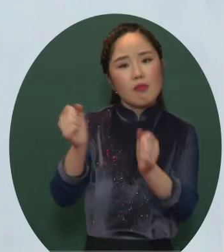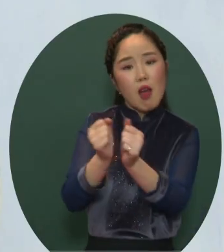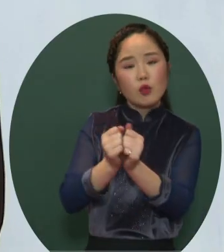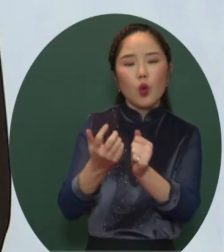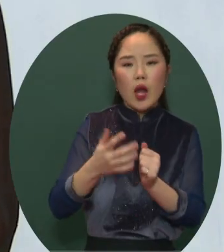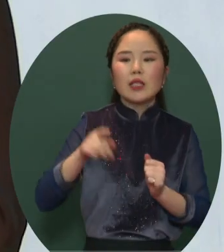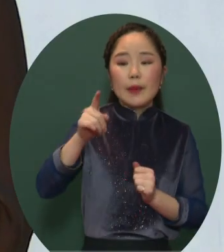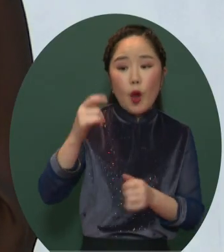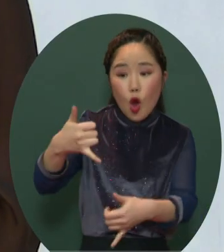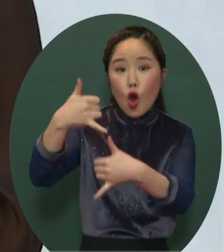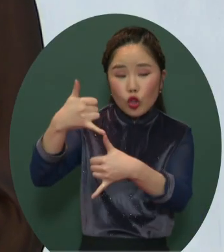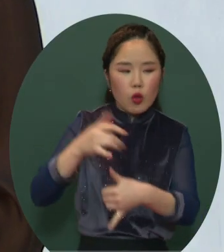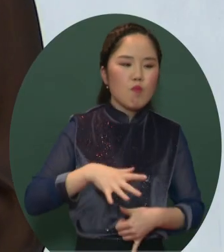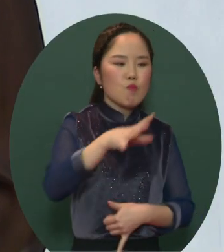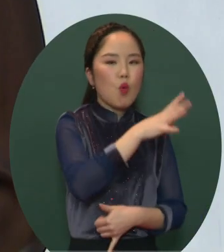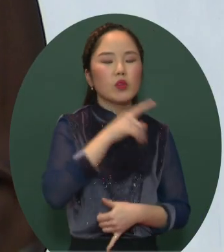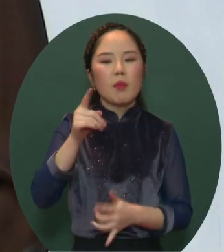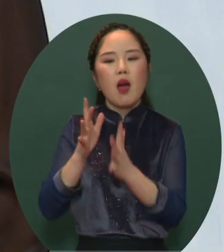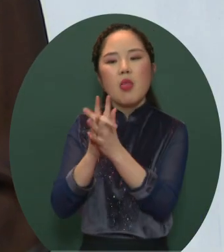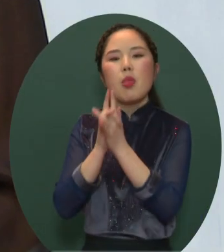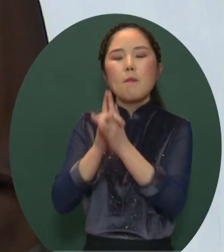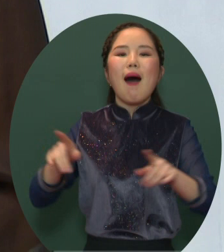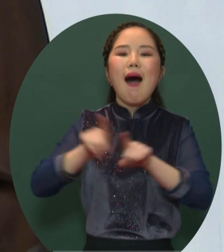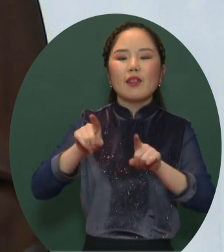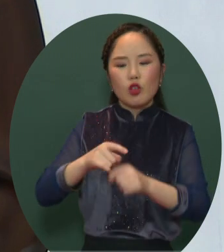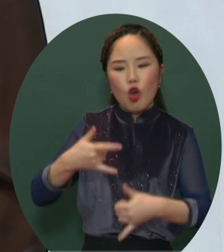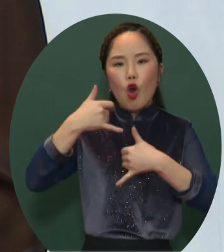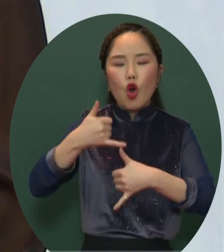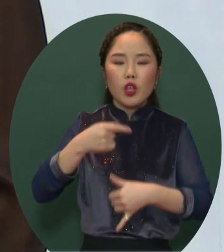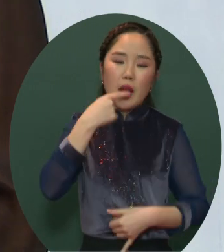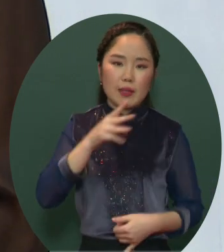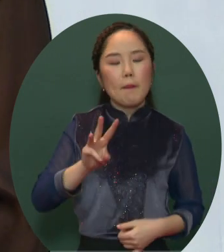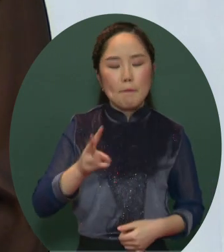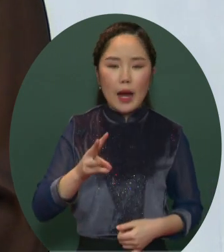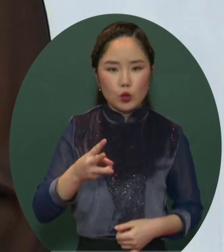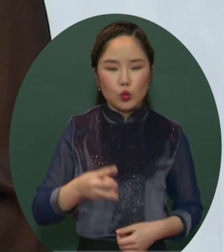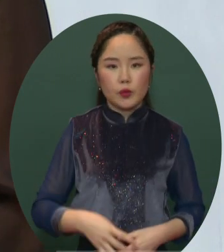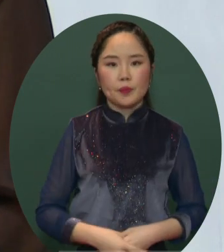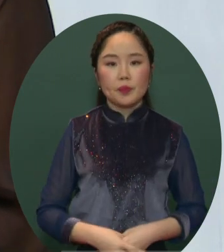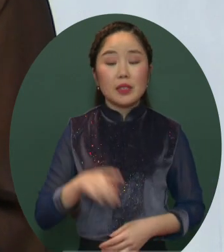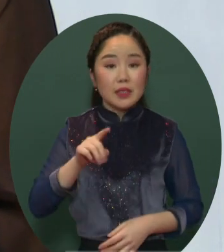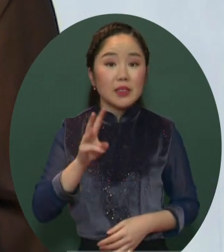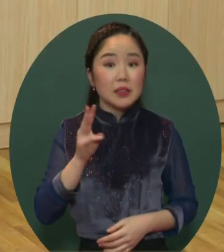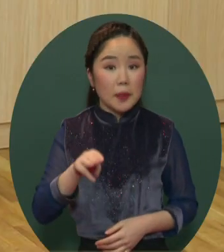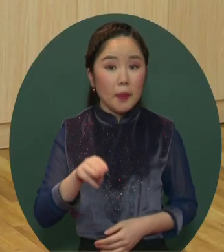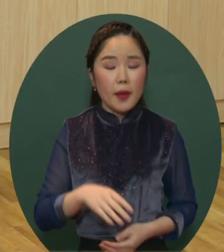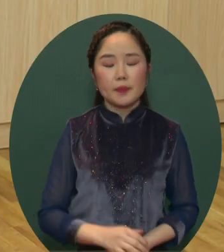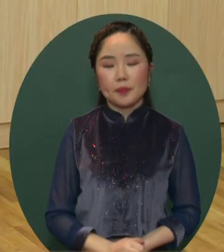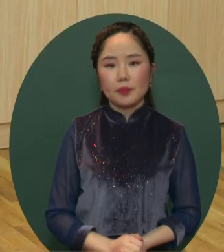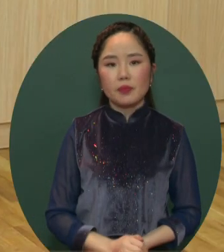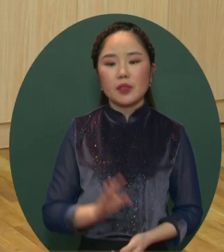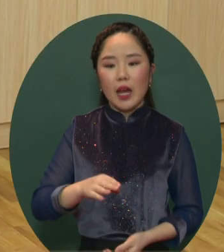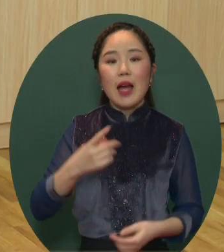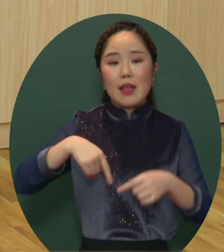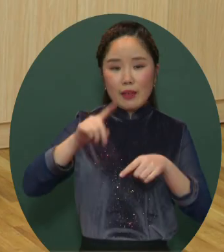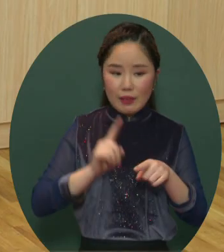чамааг өндөр болохоор нь л ингэж нэрлээд байгаа юм шүү дээ гэж анхаарсан байж магадгүй тийм үү хүүхдүүдээ. За тэгвэл